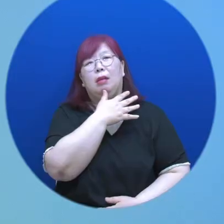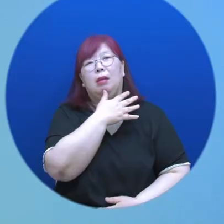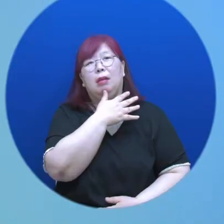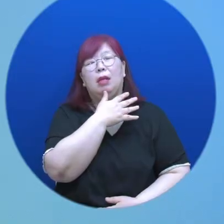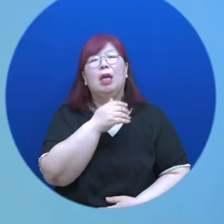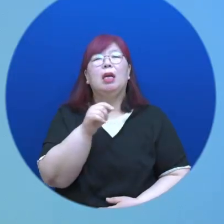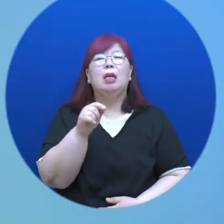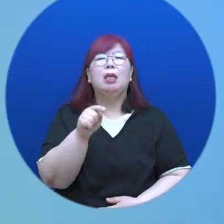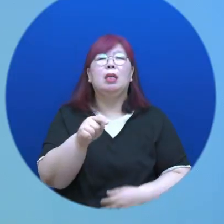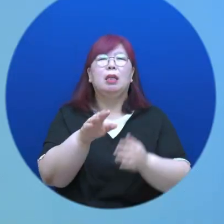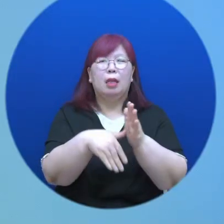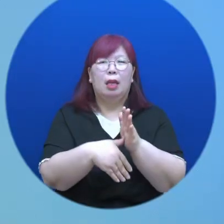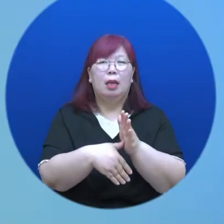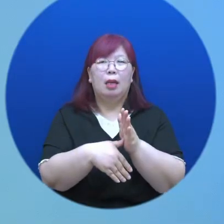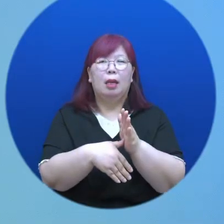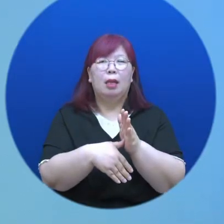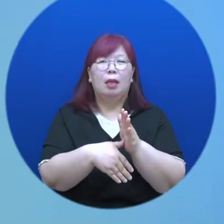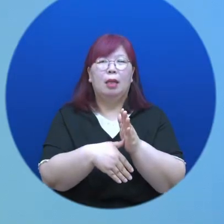이 시대에